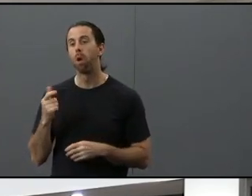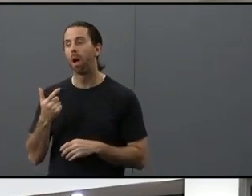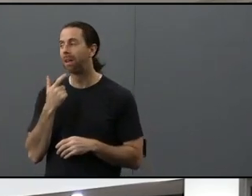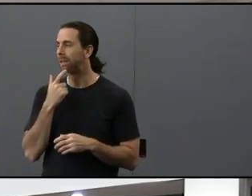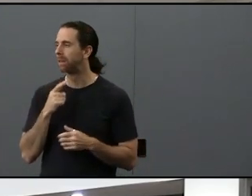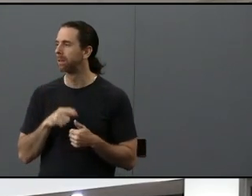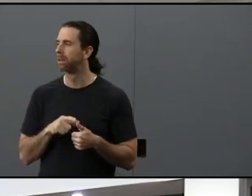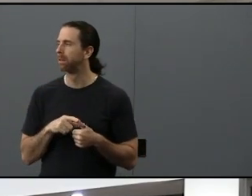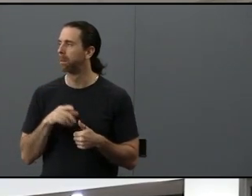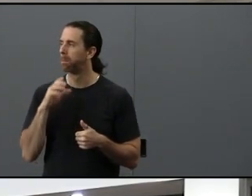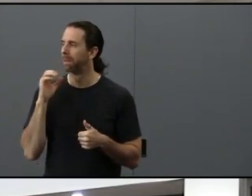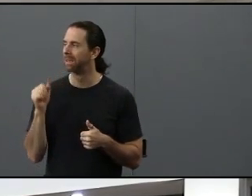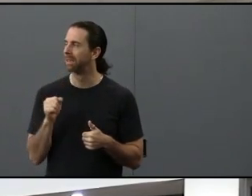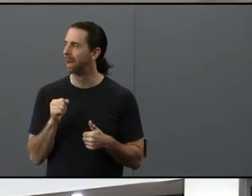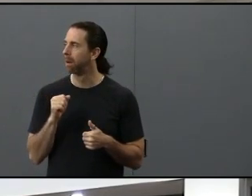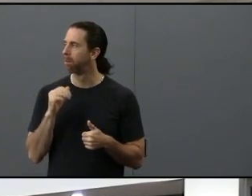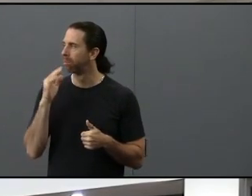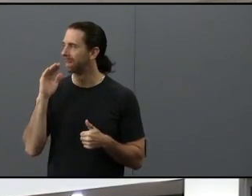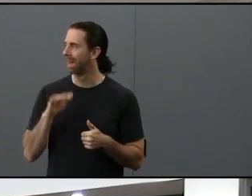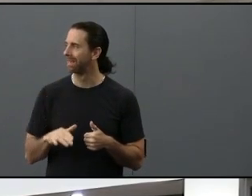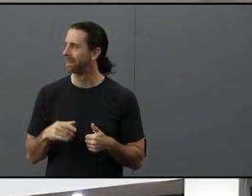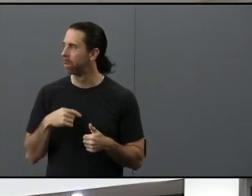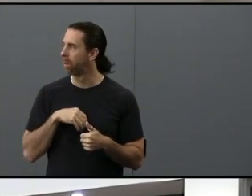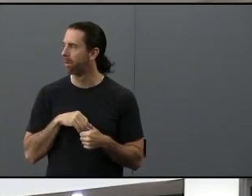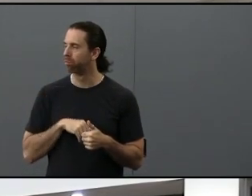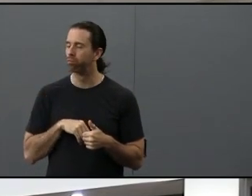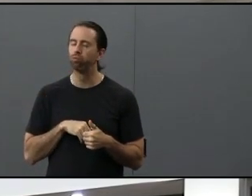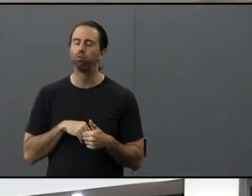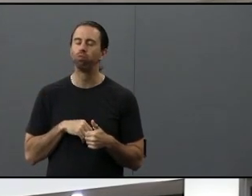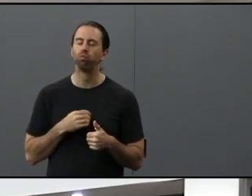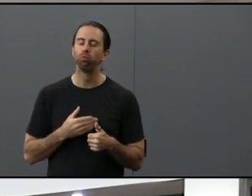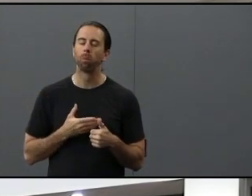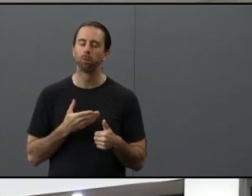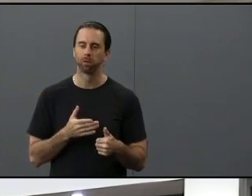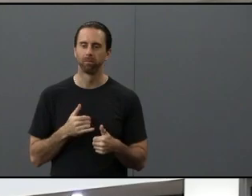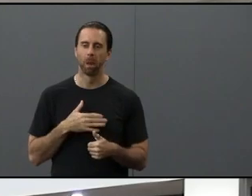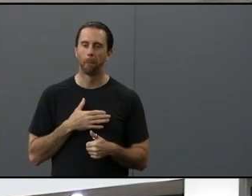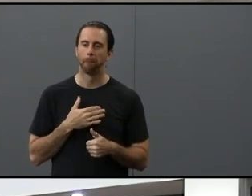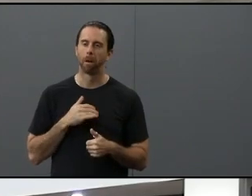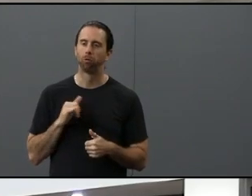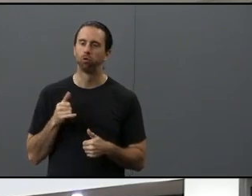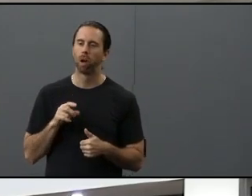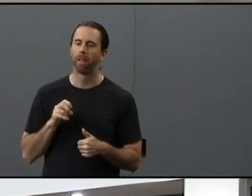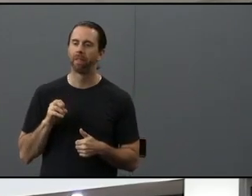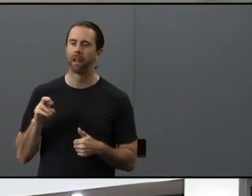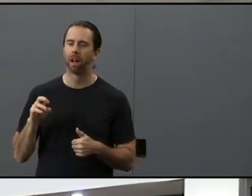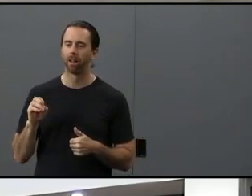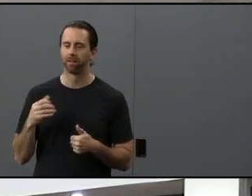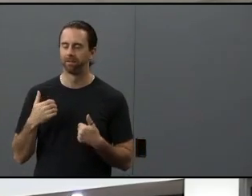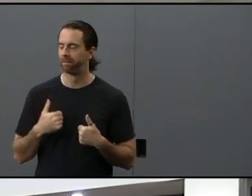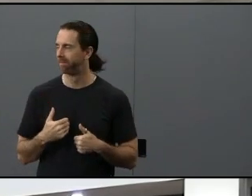monsieur le Président le petit garçon à moi va le proposer c'est un John de en plus